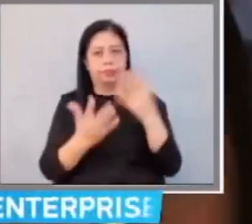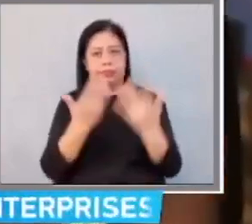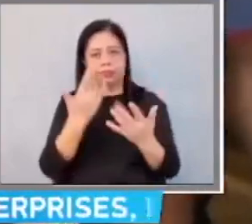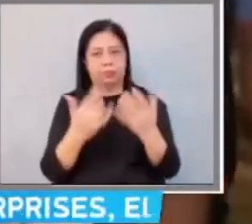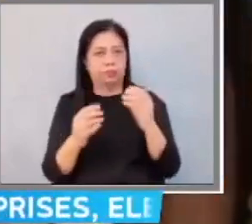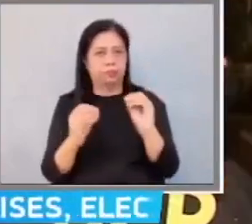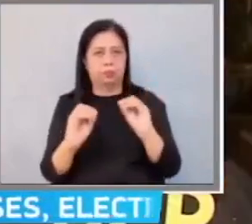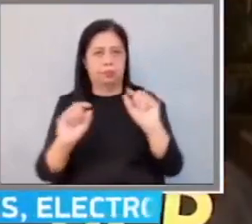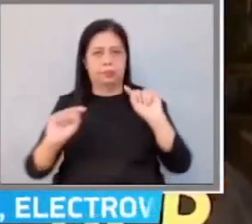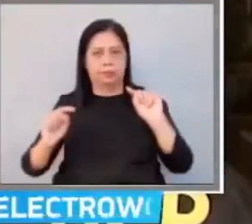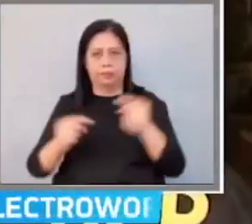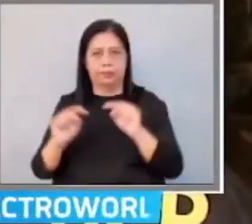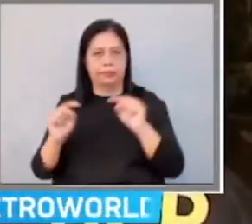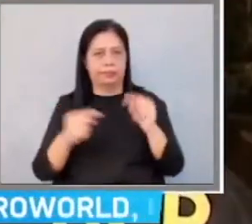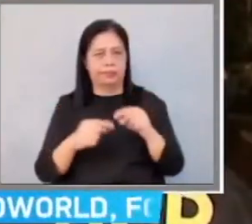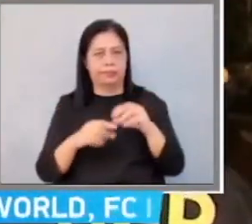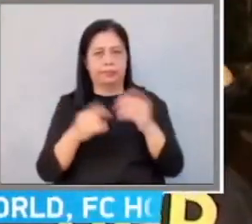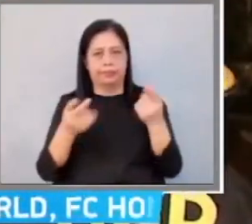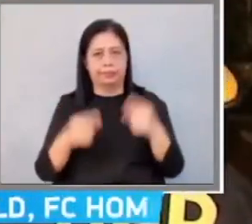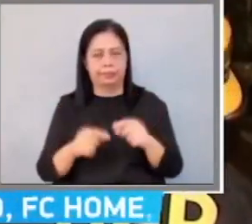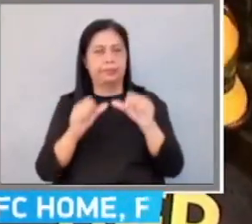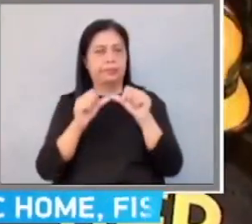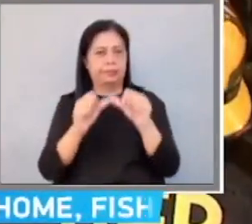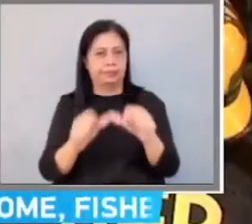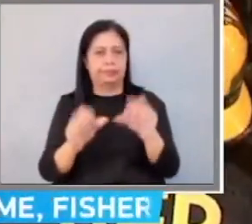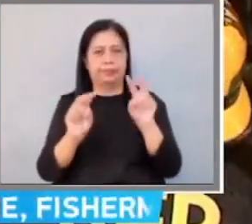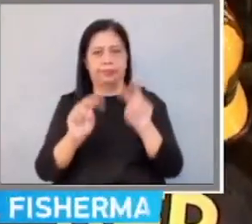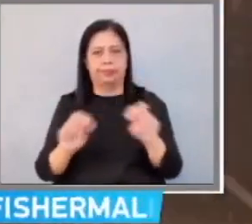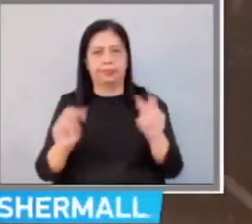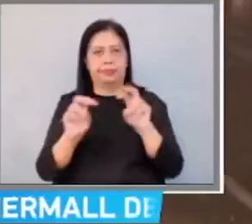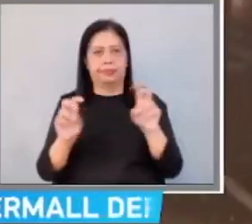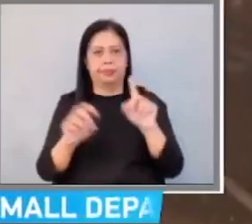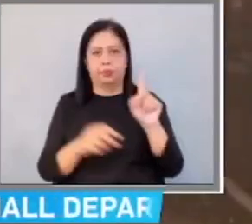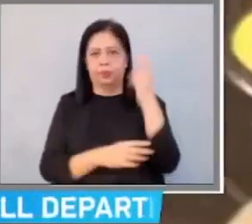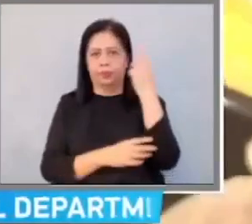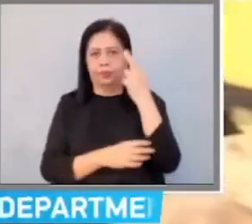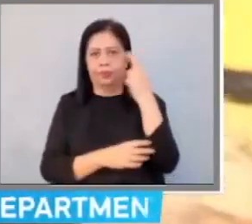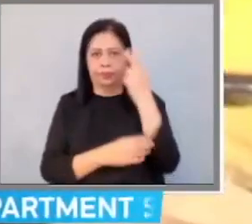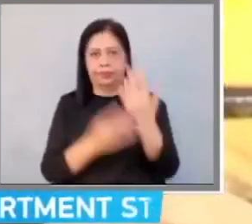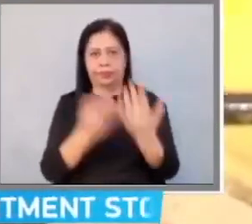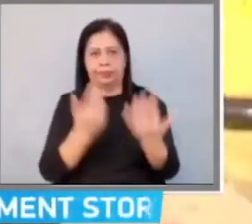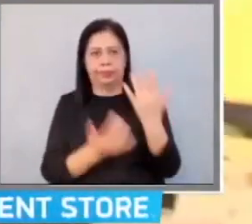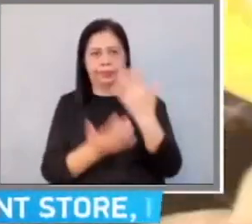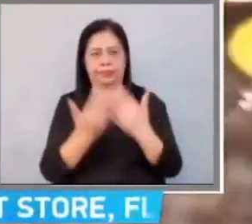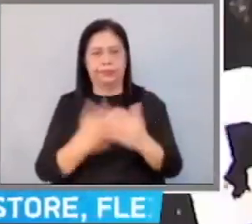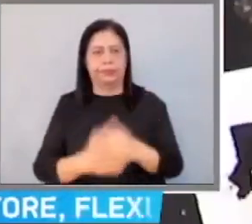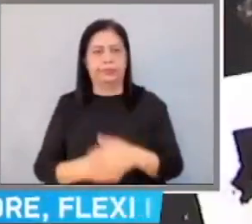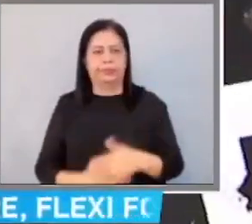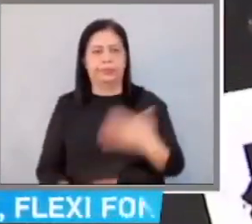sa insidente. Patuloy na iniimbestigahan ang sanhi ng apoy. Darlene Kai, GMA News.